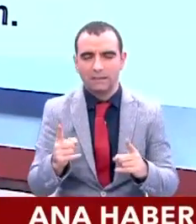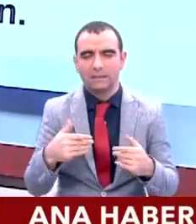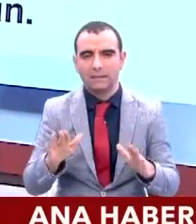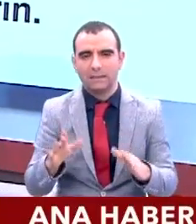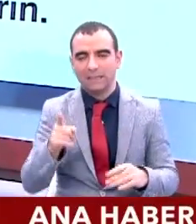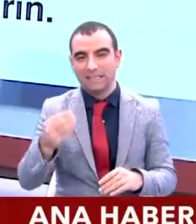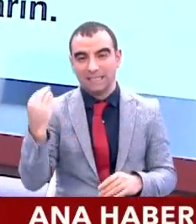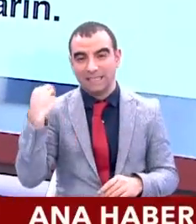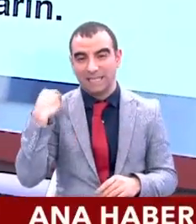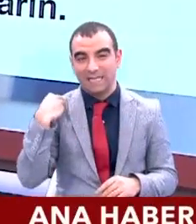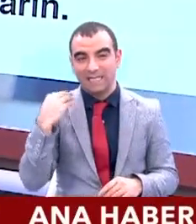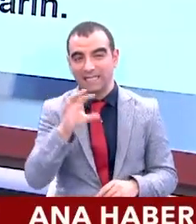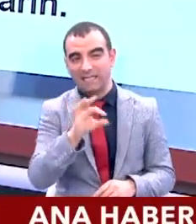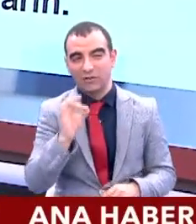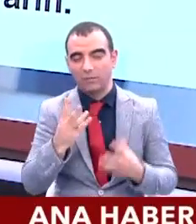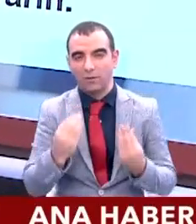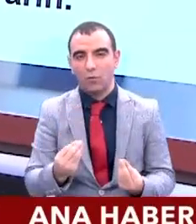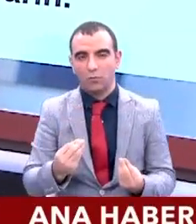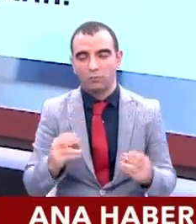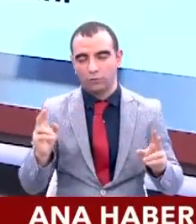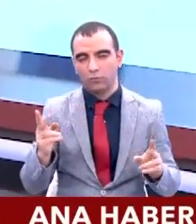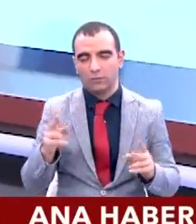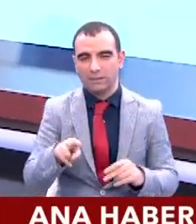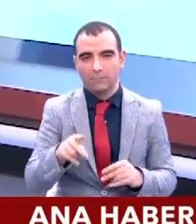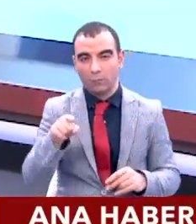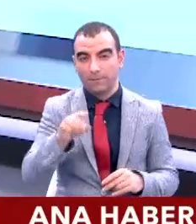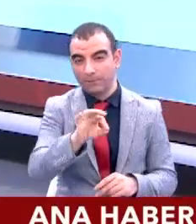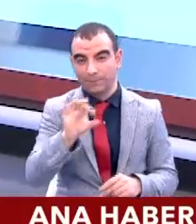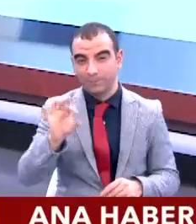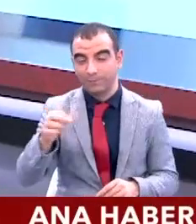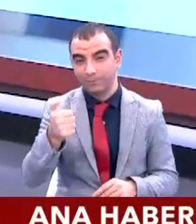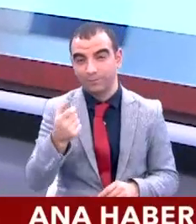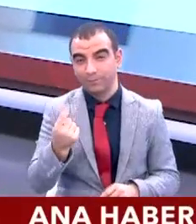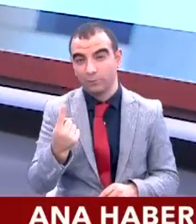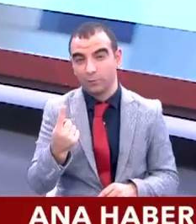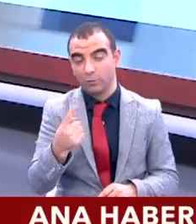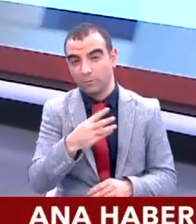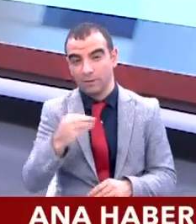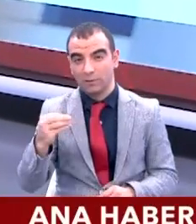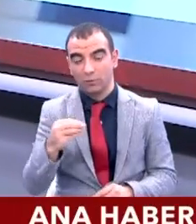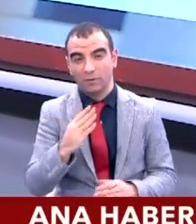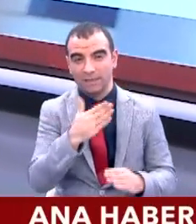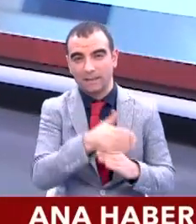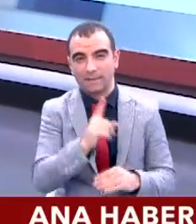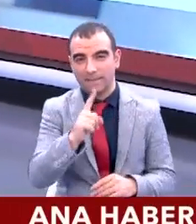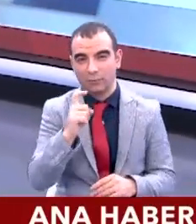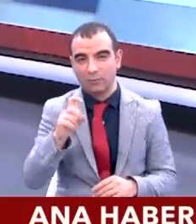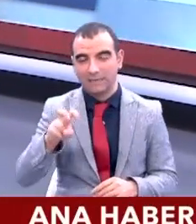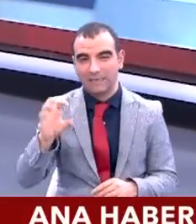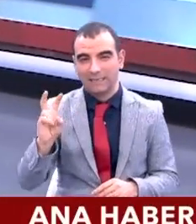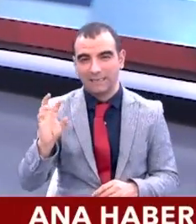yeni seçmen olmuş durumda ve onların tercihleri önemli totalde 6,5 milyona tekabül ediyor 1980